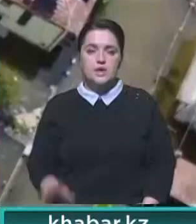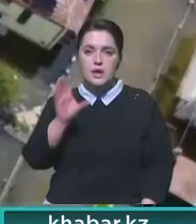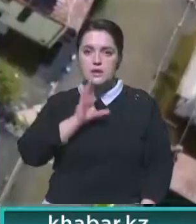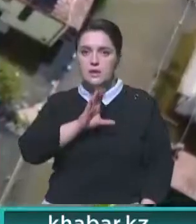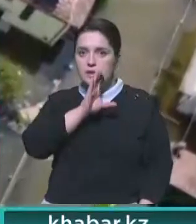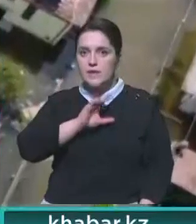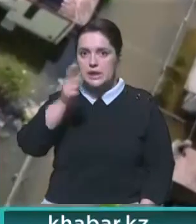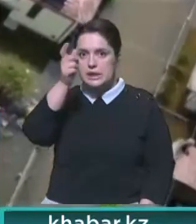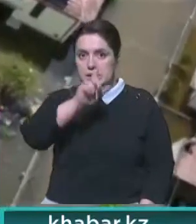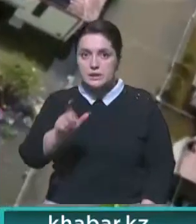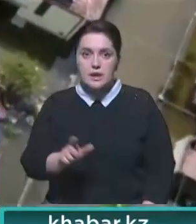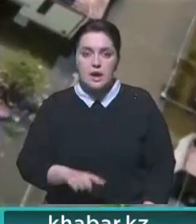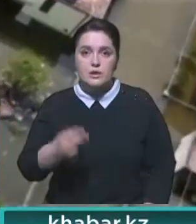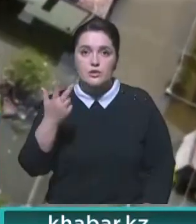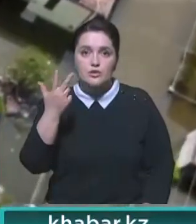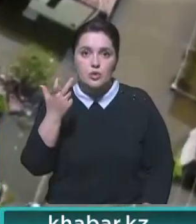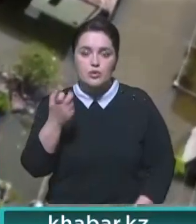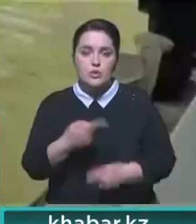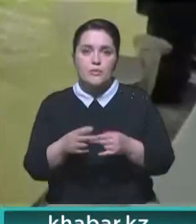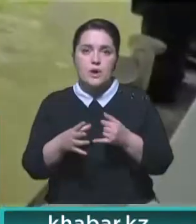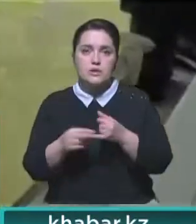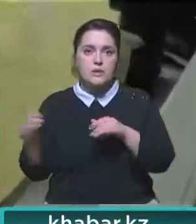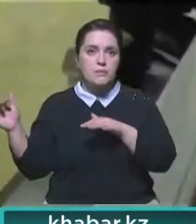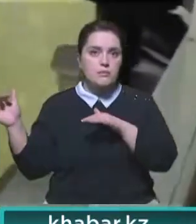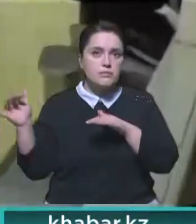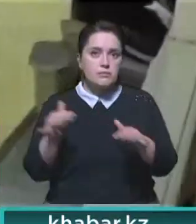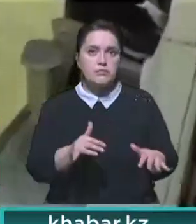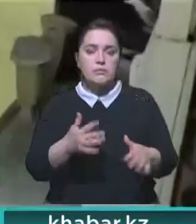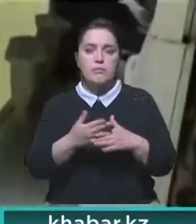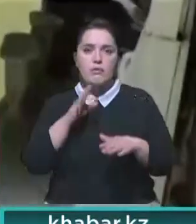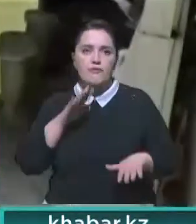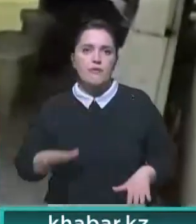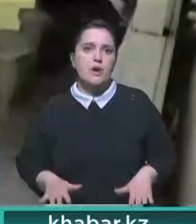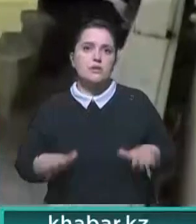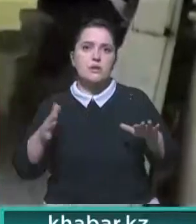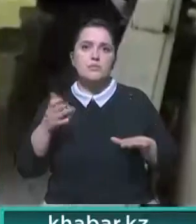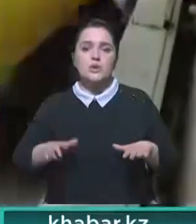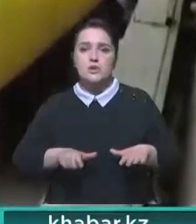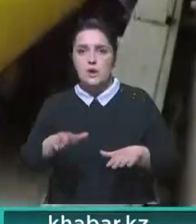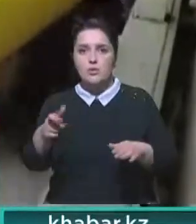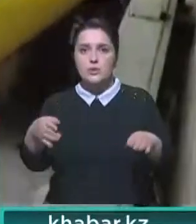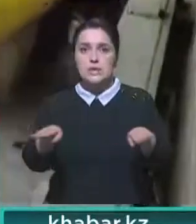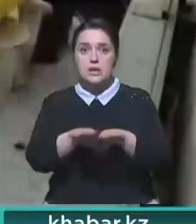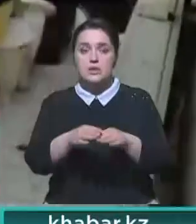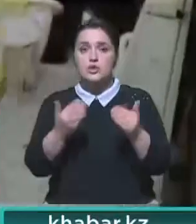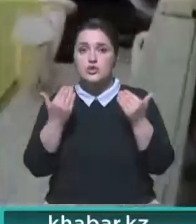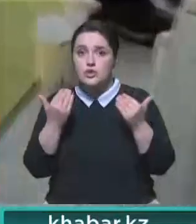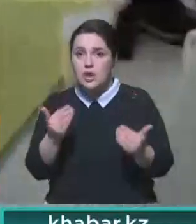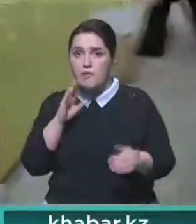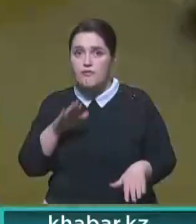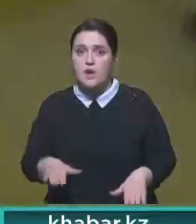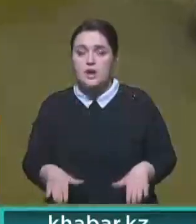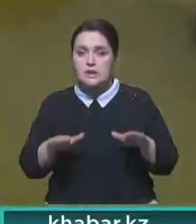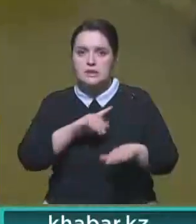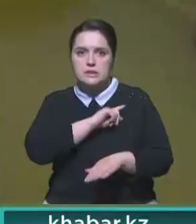Тем временем на севере Италии более 300 оползней сошли в результате разрушительного наводнения. Около 500 дорог закрыты. Нынешнее наводнение в стране